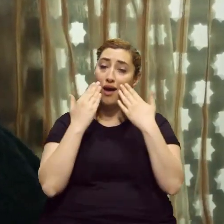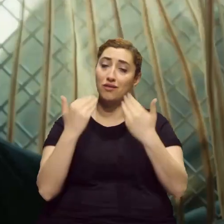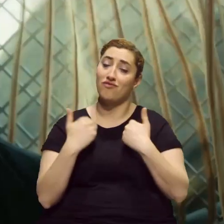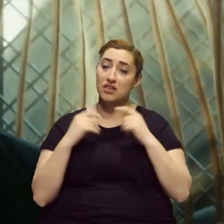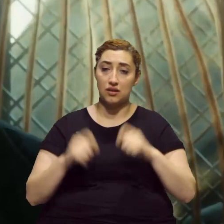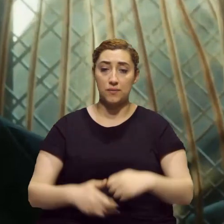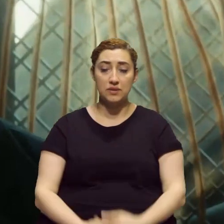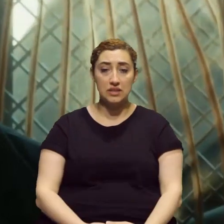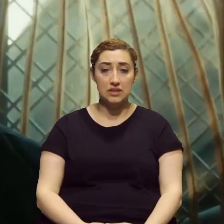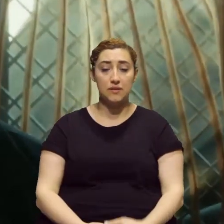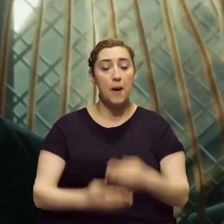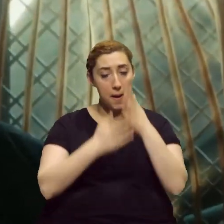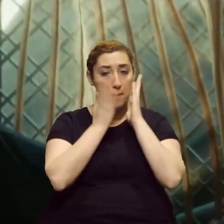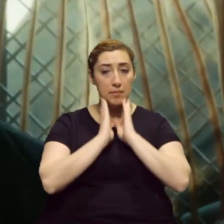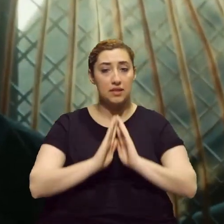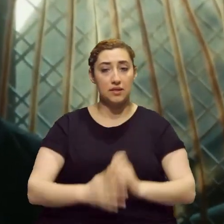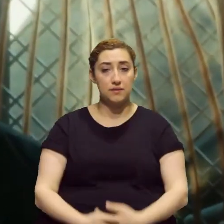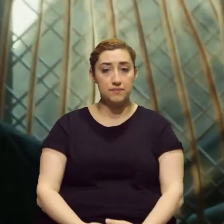hayretsin. Amin.